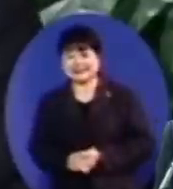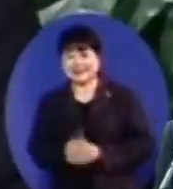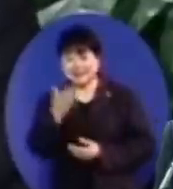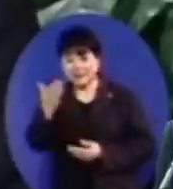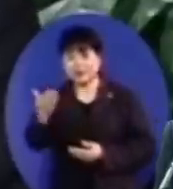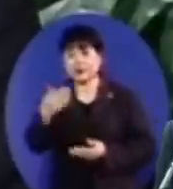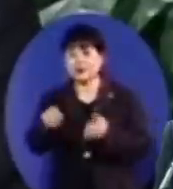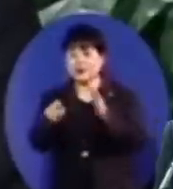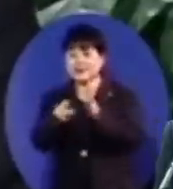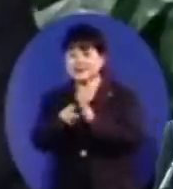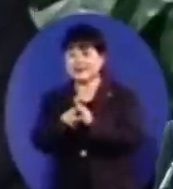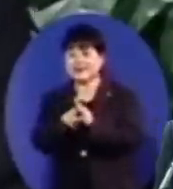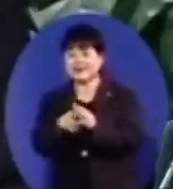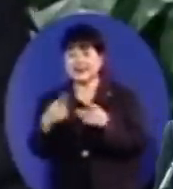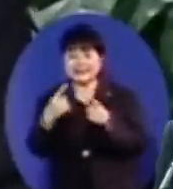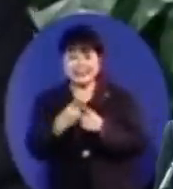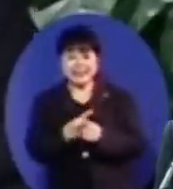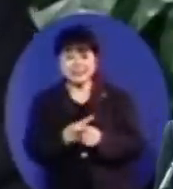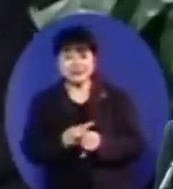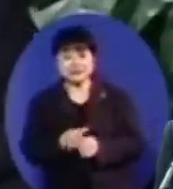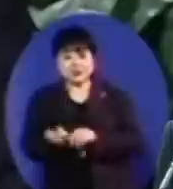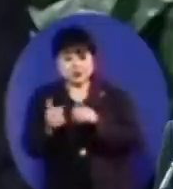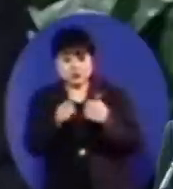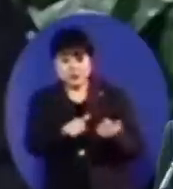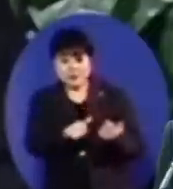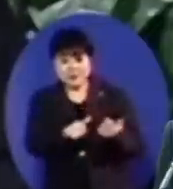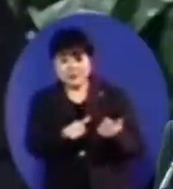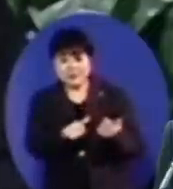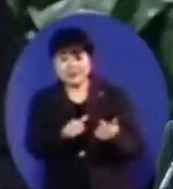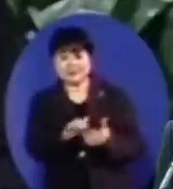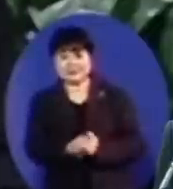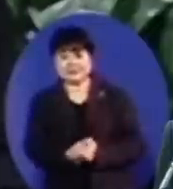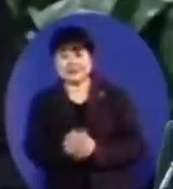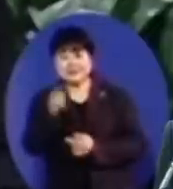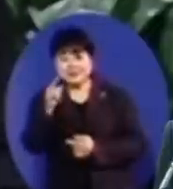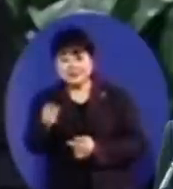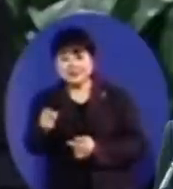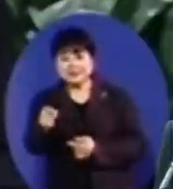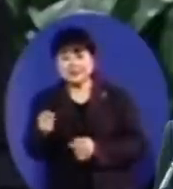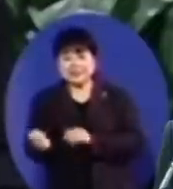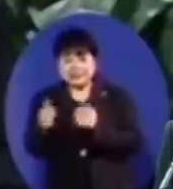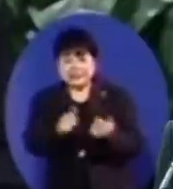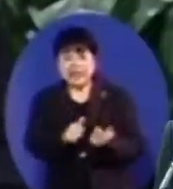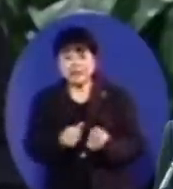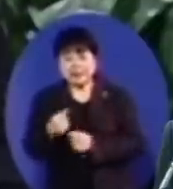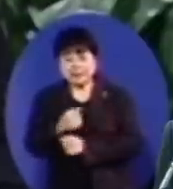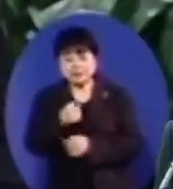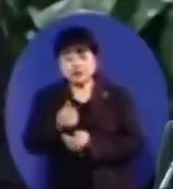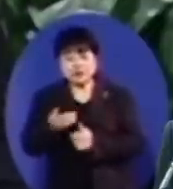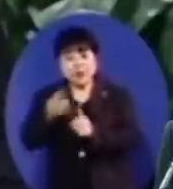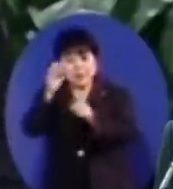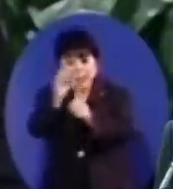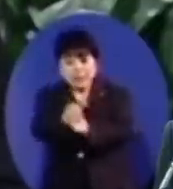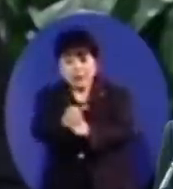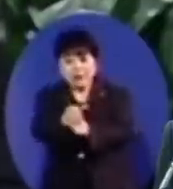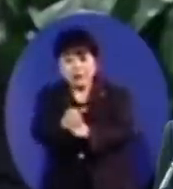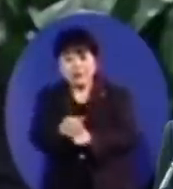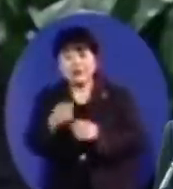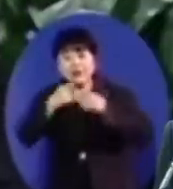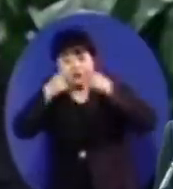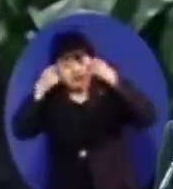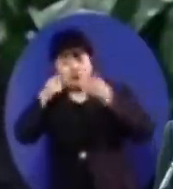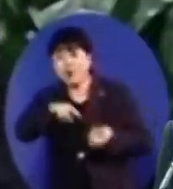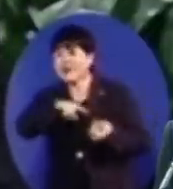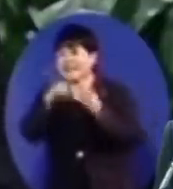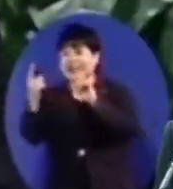여러분 위해서 대신 죽었는데 그 사망의 짐을 주님께 맡겨버리고 활짝 웃고 일어나야